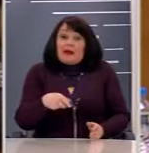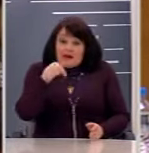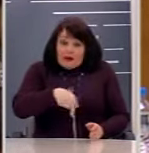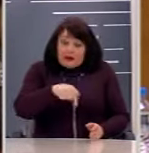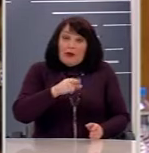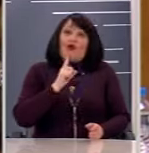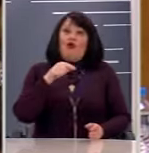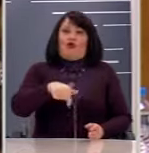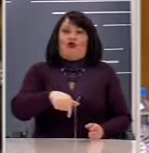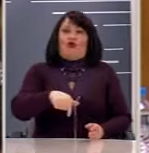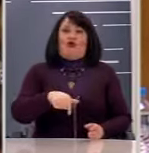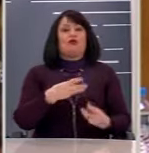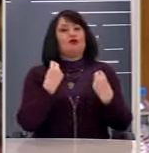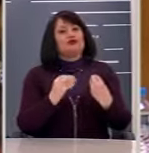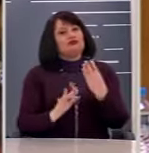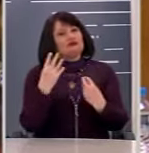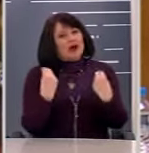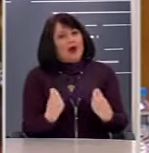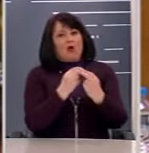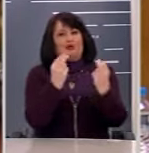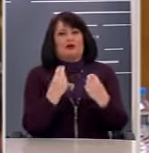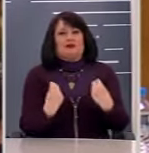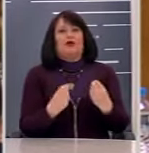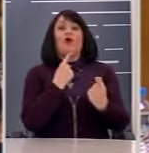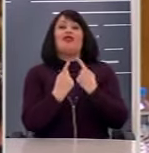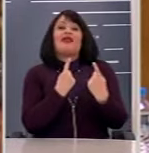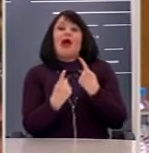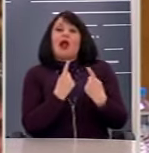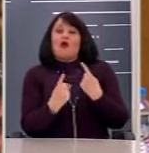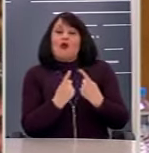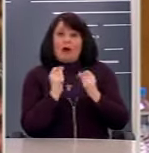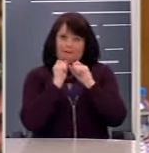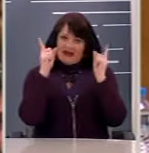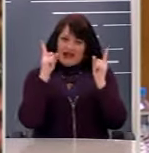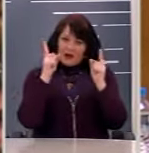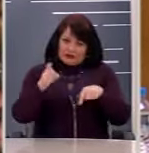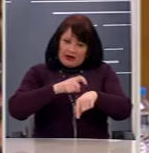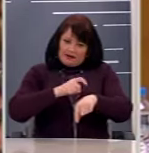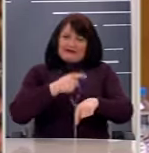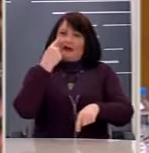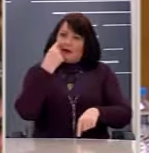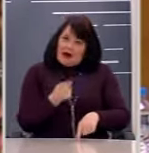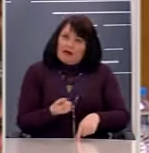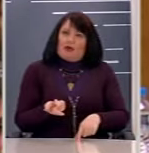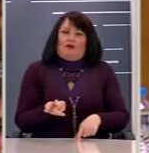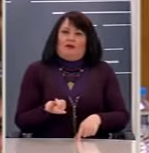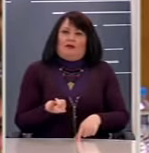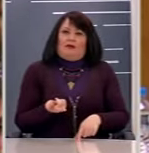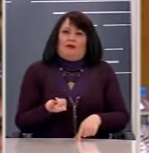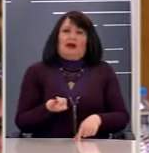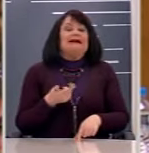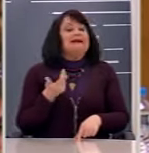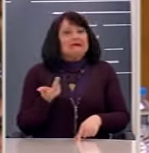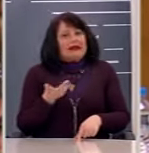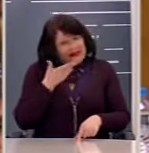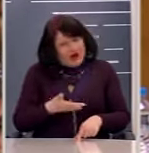τέτοιο γόνιμο και δημιουργικό διάλογο, για να φανεί επιτέλους κάποια στιγμή, κυρίες και κύριοι συνάδελφοι,